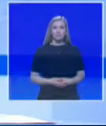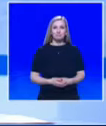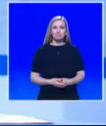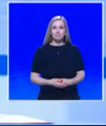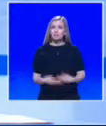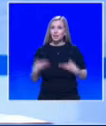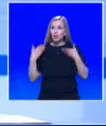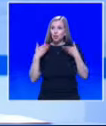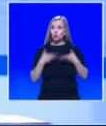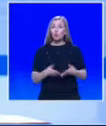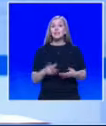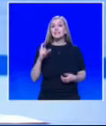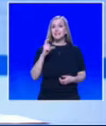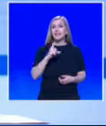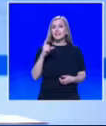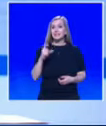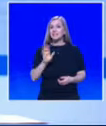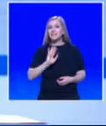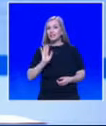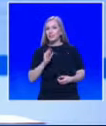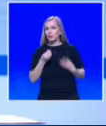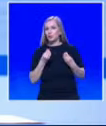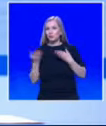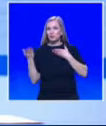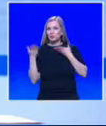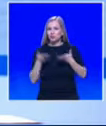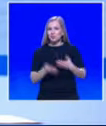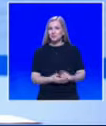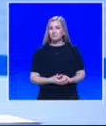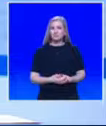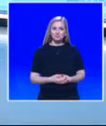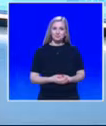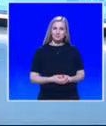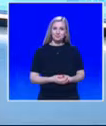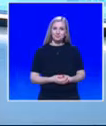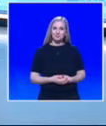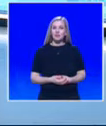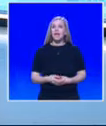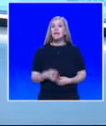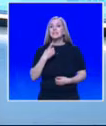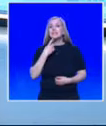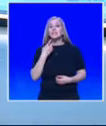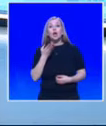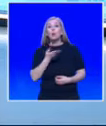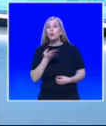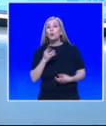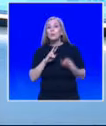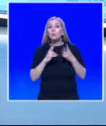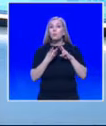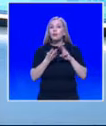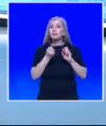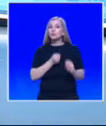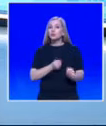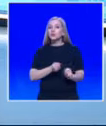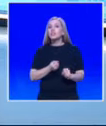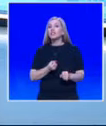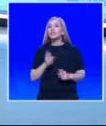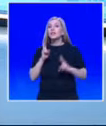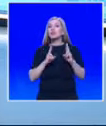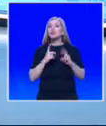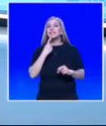Сергей Станишев е вече в студиото. Здравейте и добре дошли, господин Станишев. Добър вечер. За кои промени в Конституцията бихте гласували